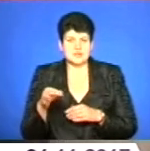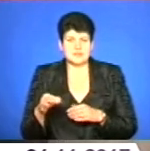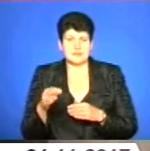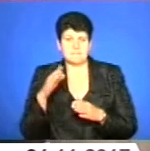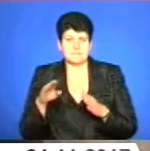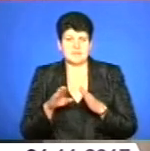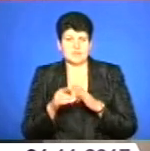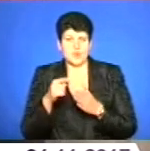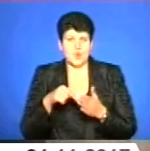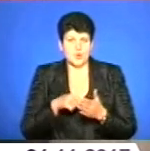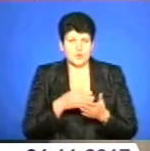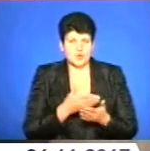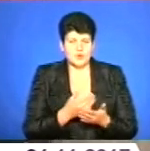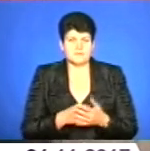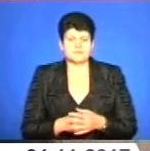Підгороднього,